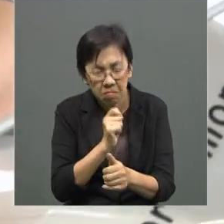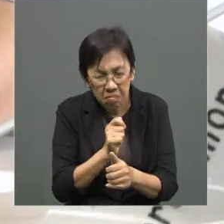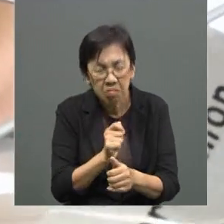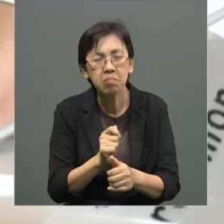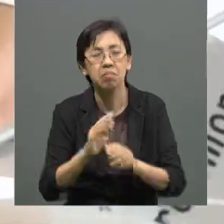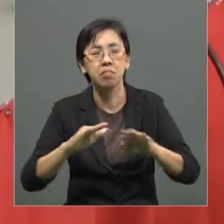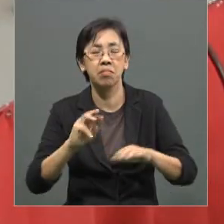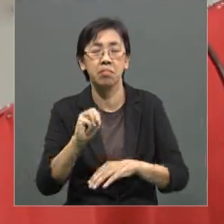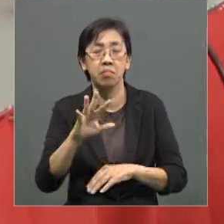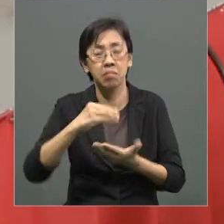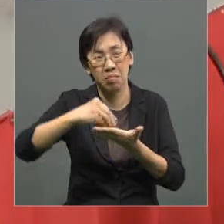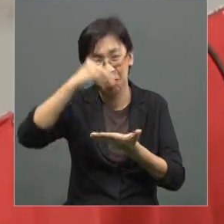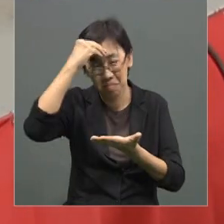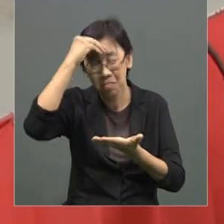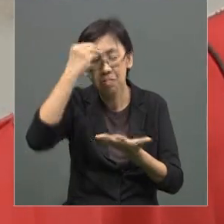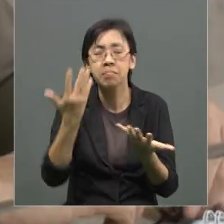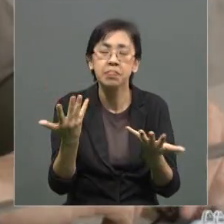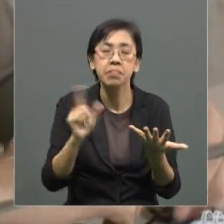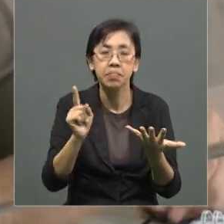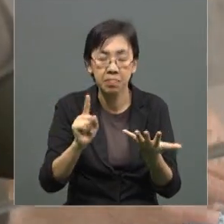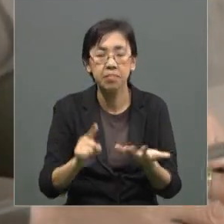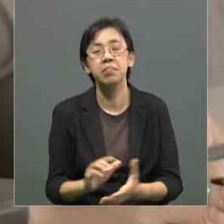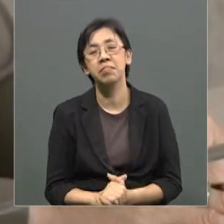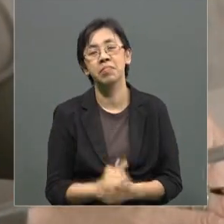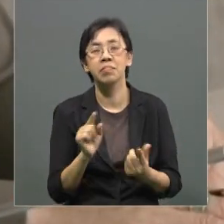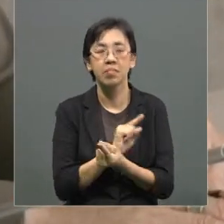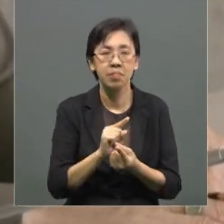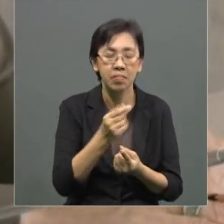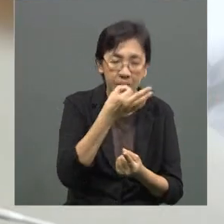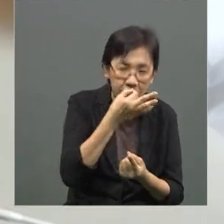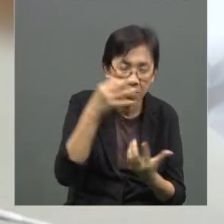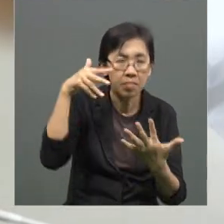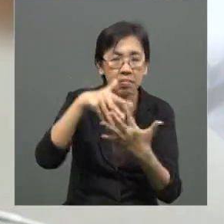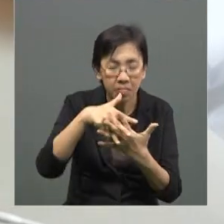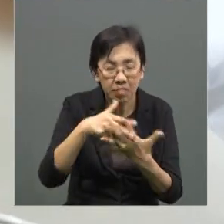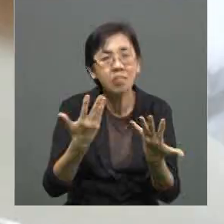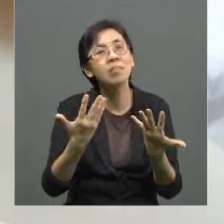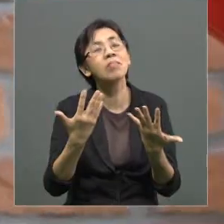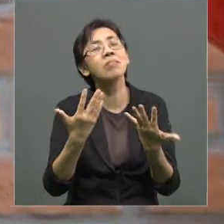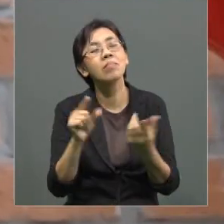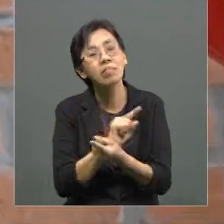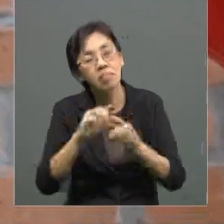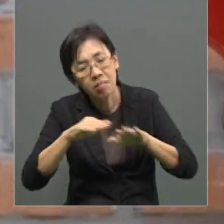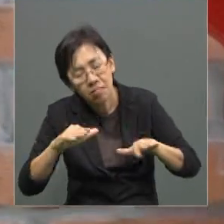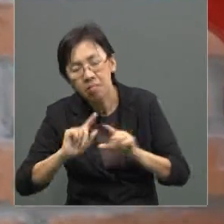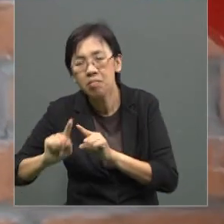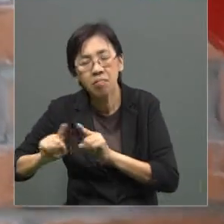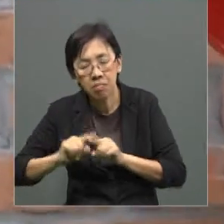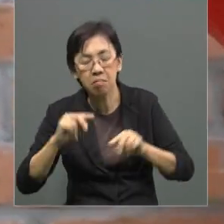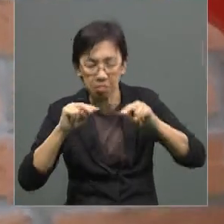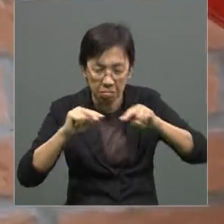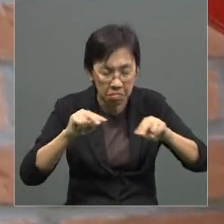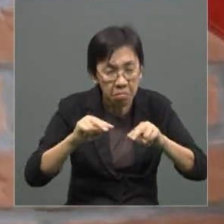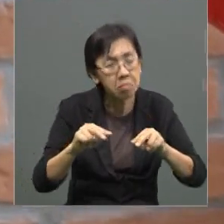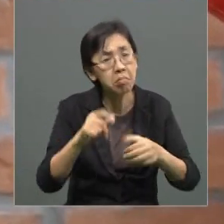ที่ยังเป็นเยาวชนเนี่ยตามกฎหมายก็คือก็จะต้องมีสหวิชาชีพมาร่วมด้วยถึงจะเริ่มสอบได้นะครับต้องดูว่ามีพฤติกรรม